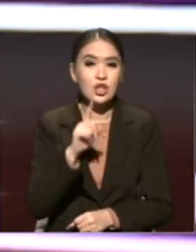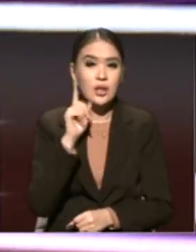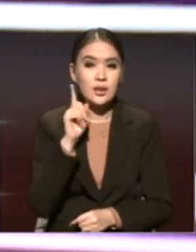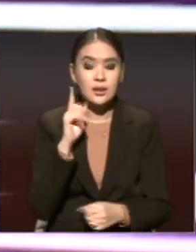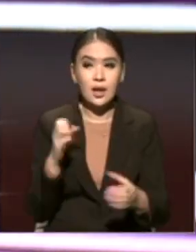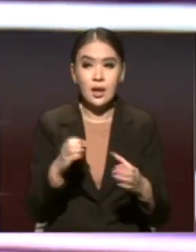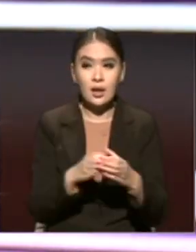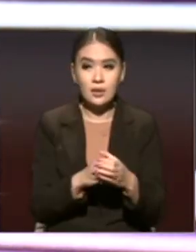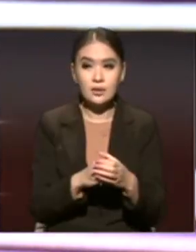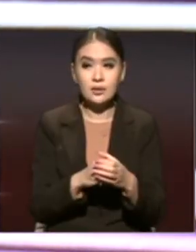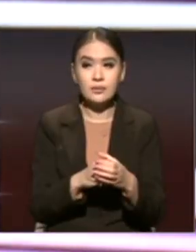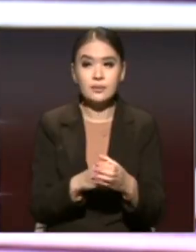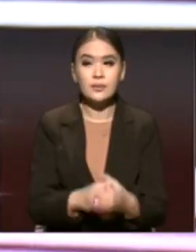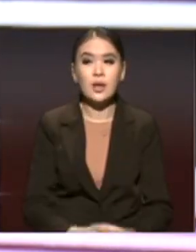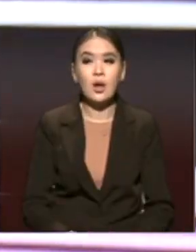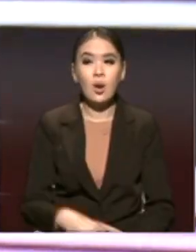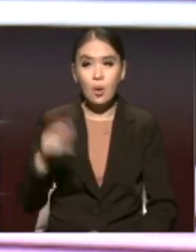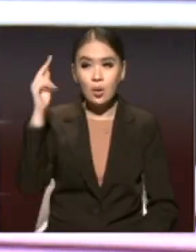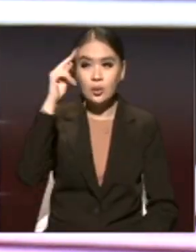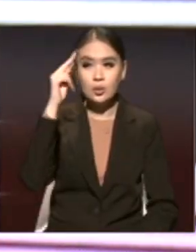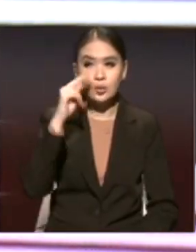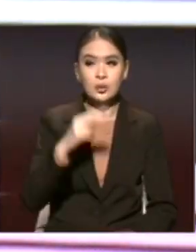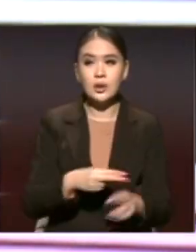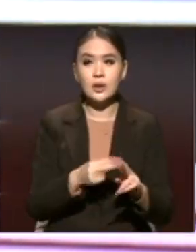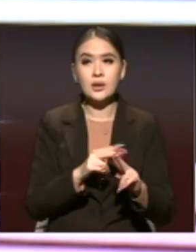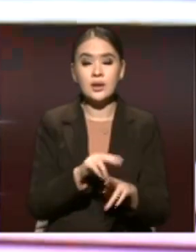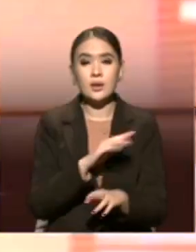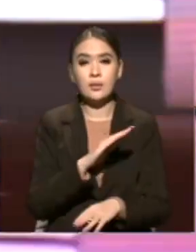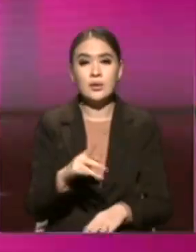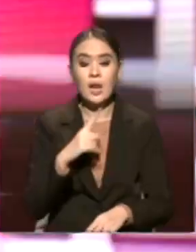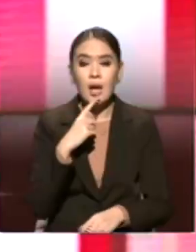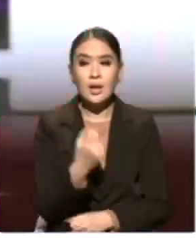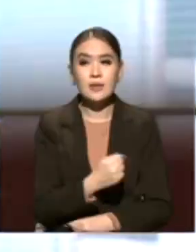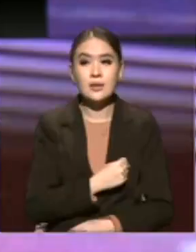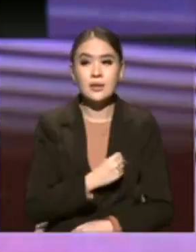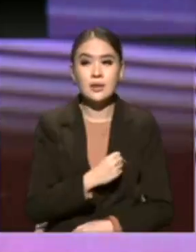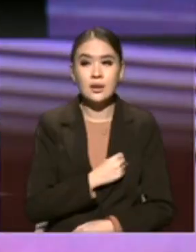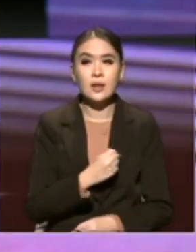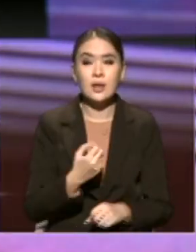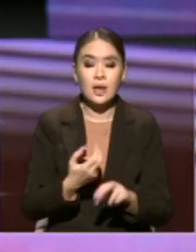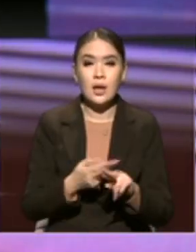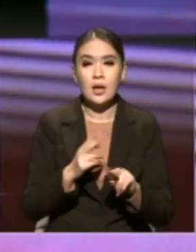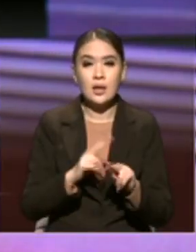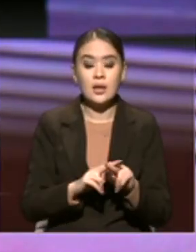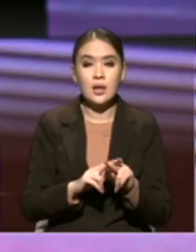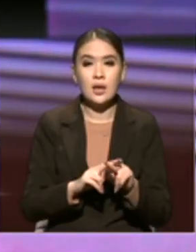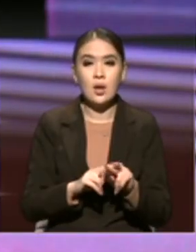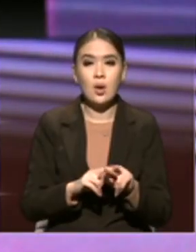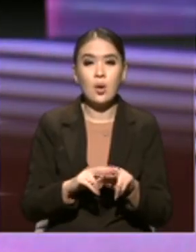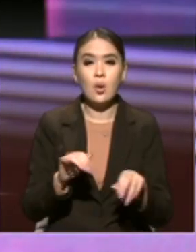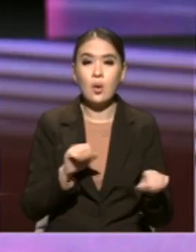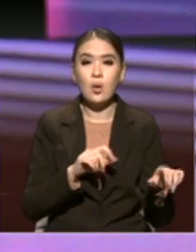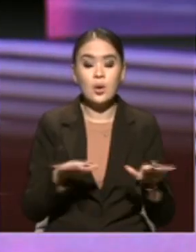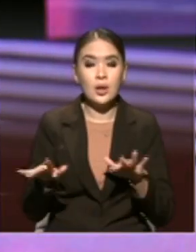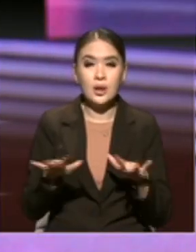ғой. Мәселе оны оқуға түсу керек емес. Мәселе әскерге баруында. Енді мен білмеймін, қорғаныс министрлігінің қазір жүргізіп жатқан